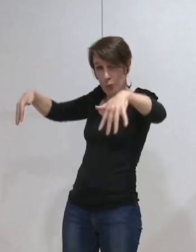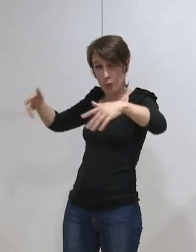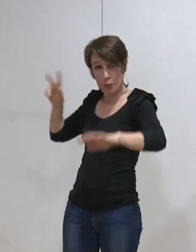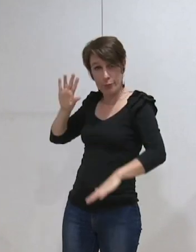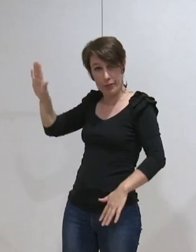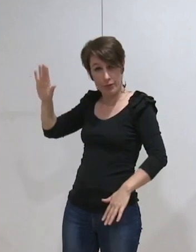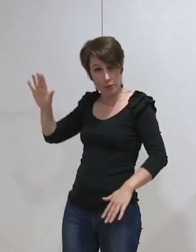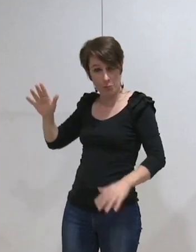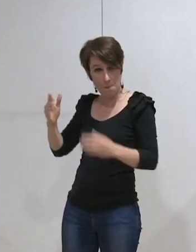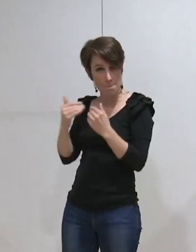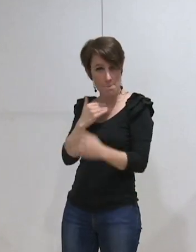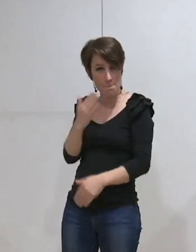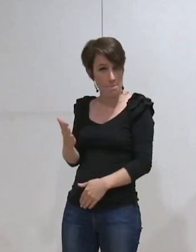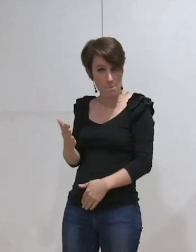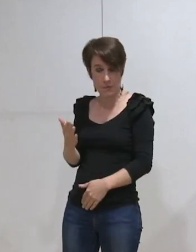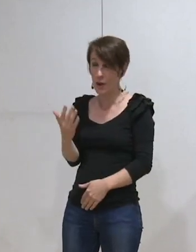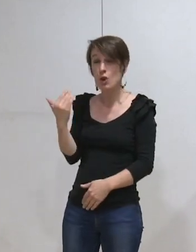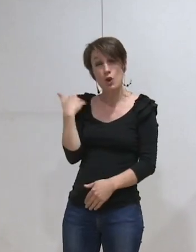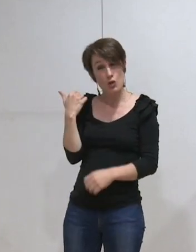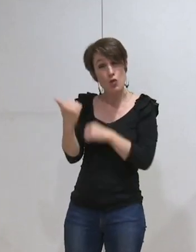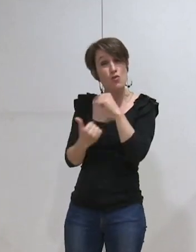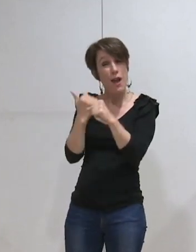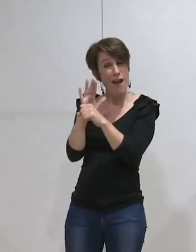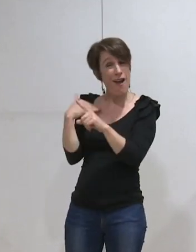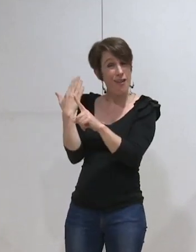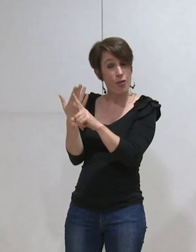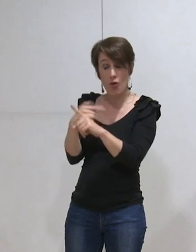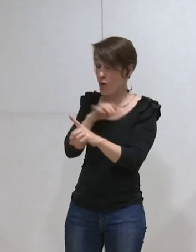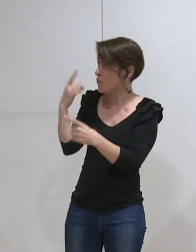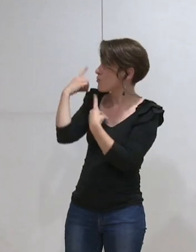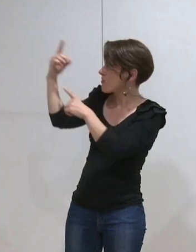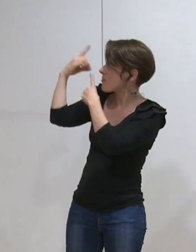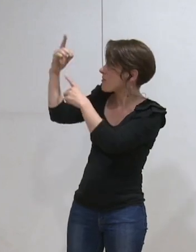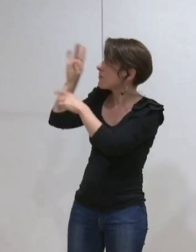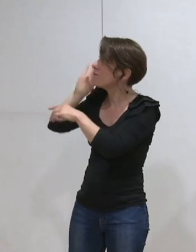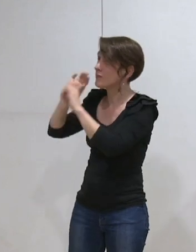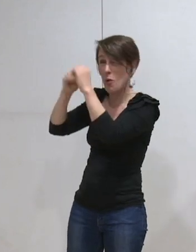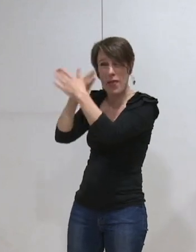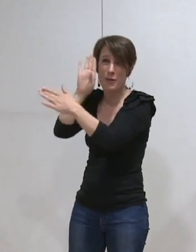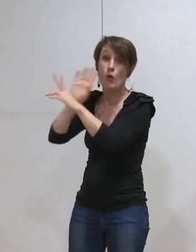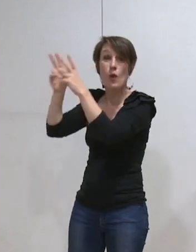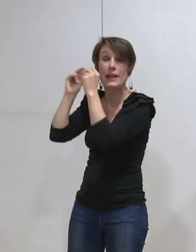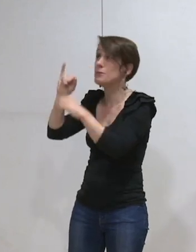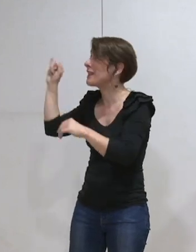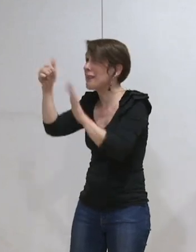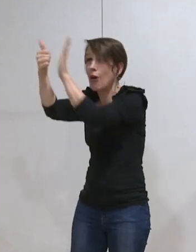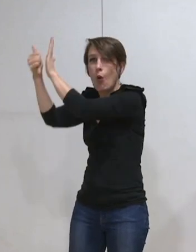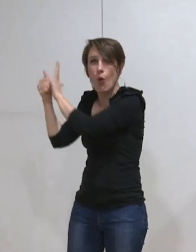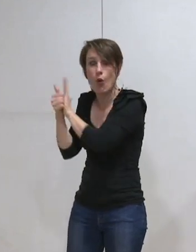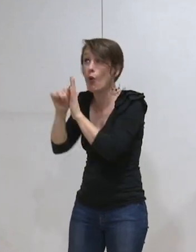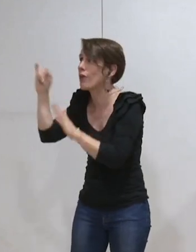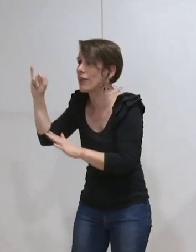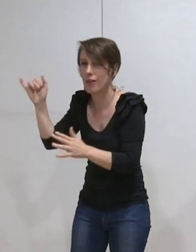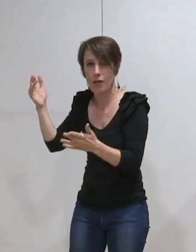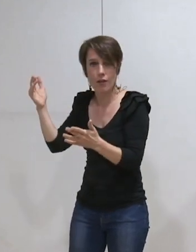réclamons que la Métro nous dise qui fait quoi et nous ne sommes pas arrivés jusqu'ici à obtenir que la